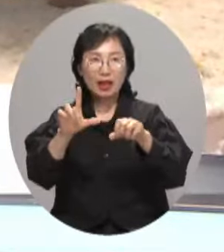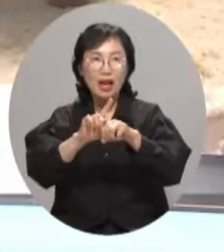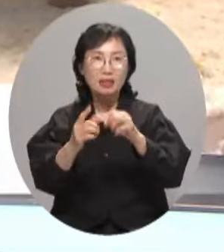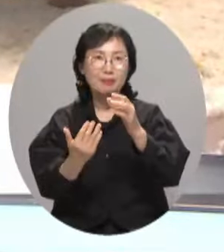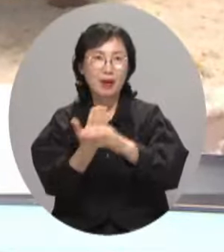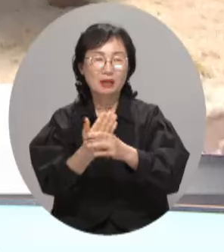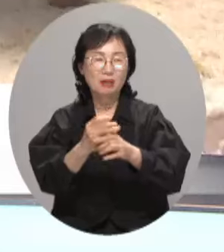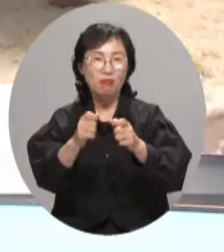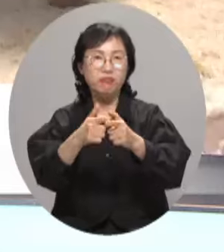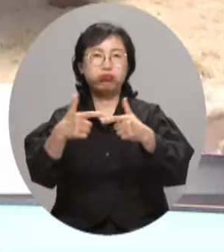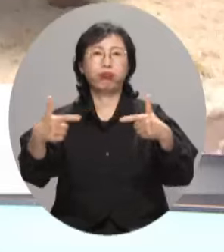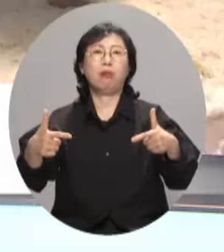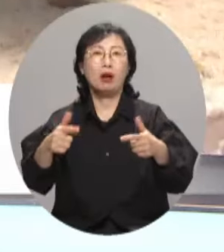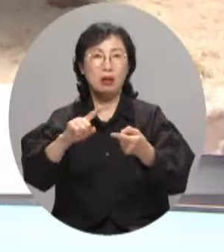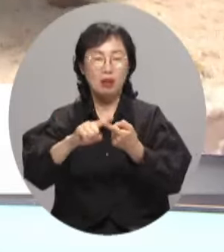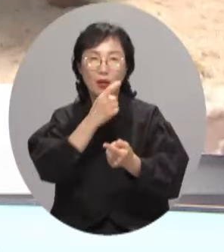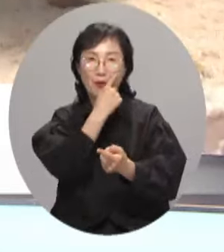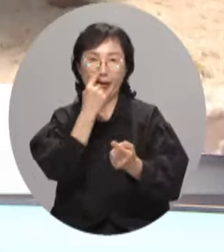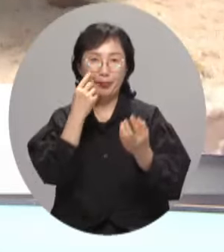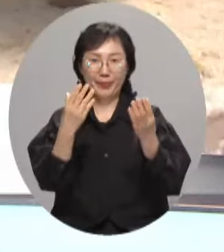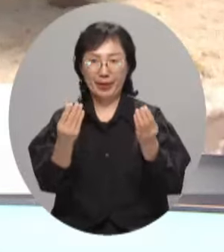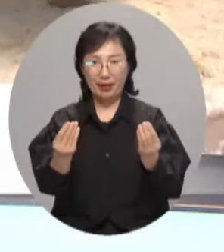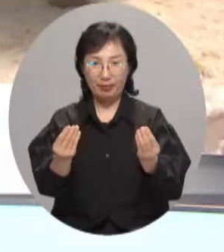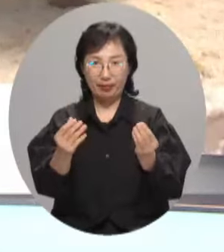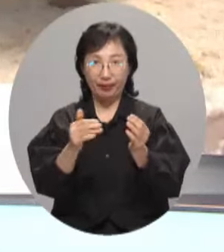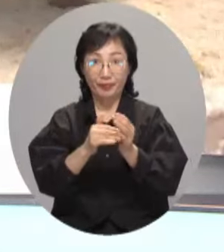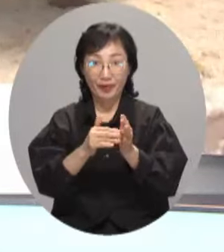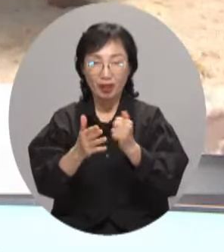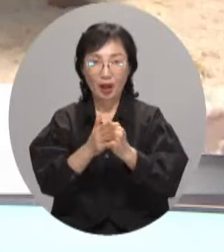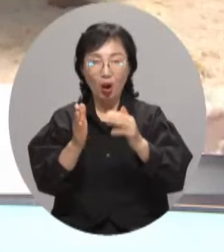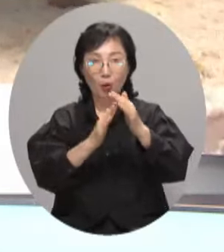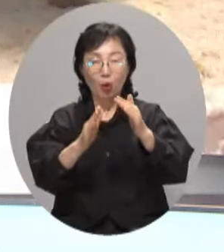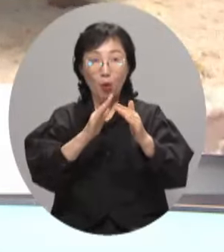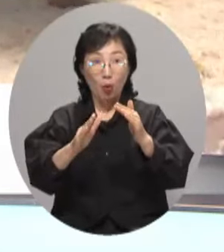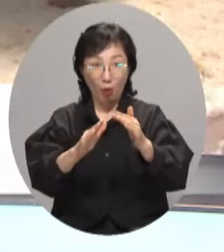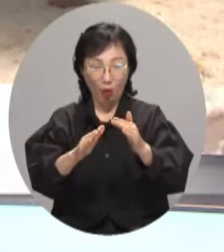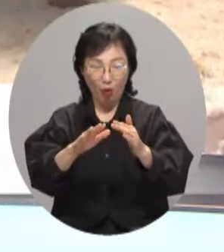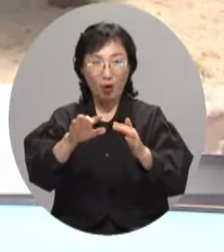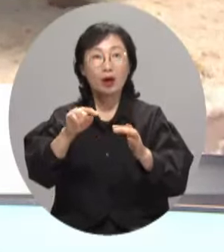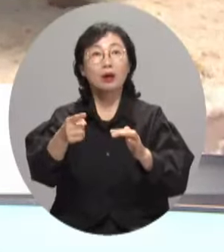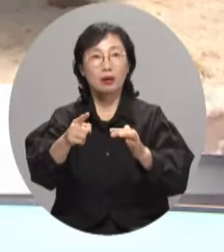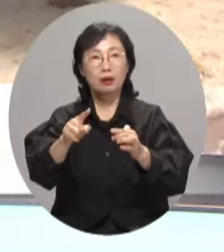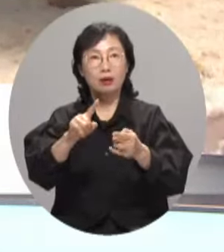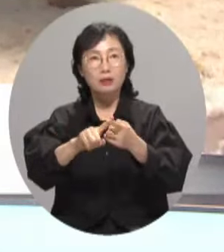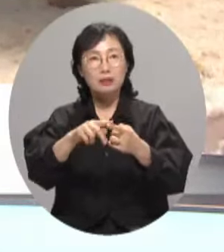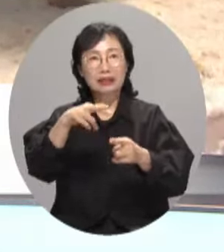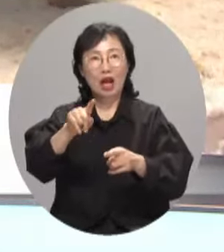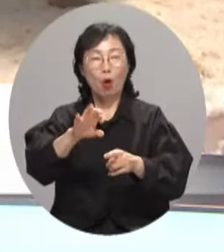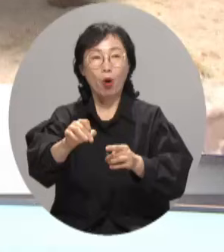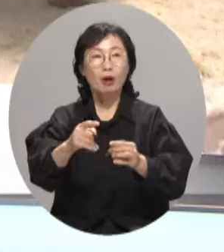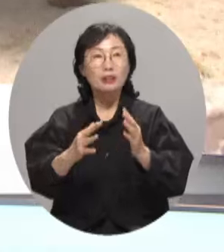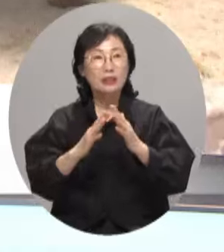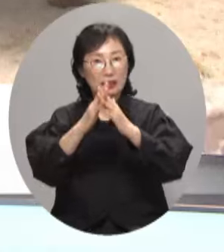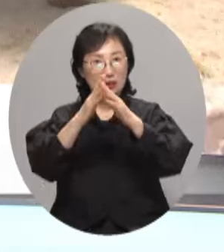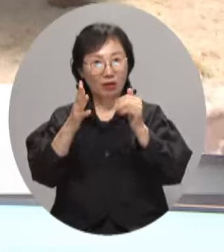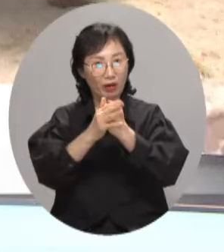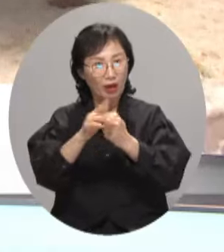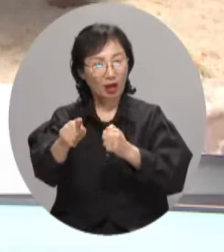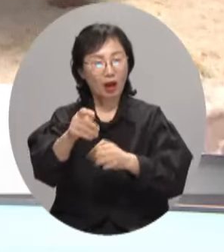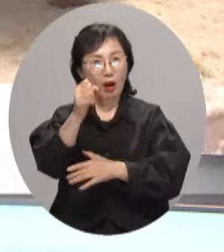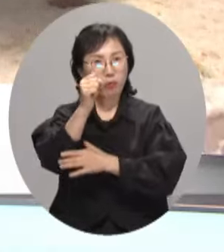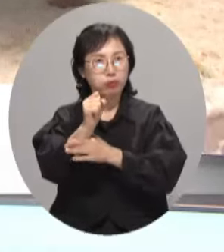크게 증가한 사실을 확인할 수 있기 때문인데요. 공공 자원화 시설이 수익성 극대화를 위해 은폐수 반입을